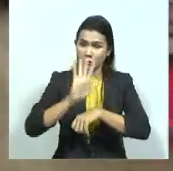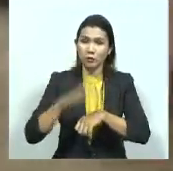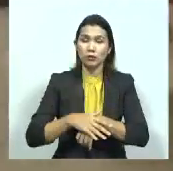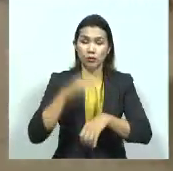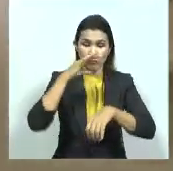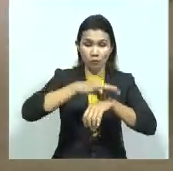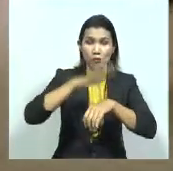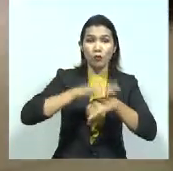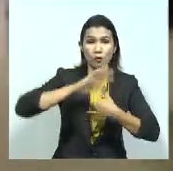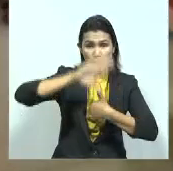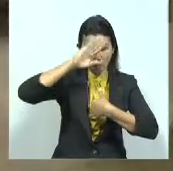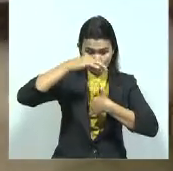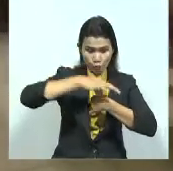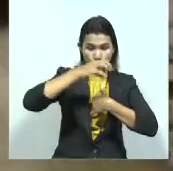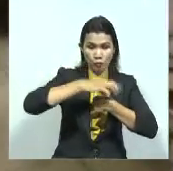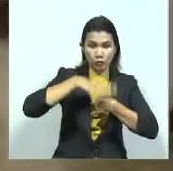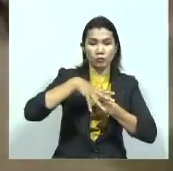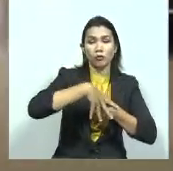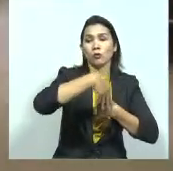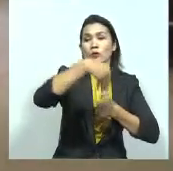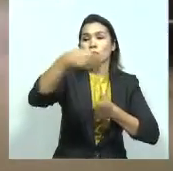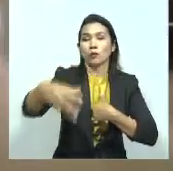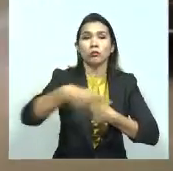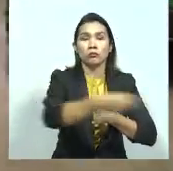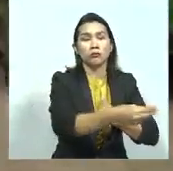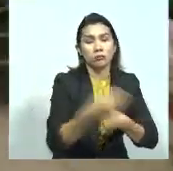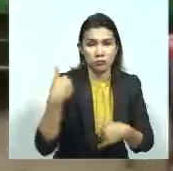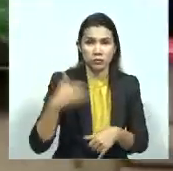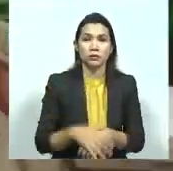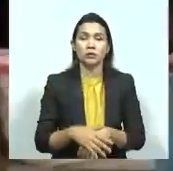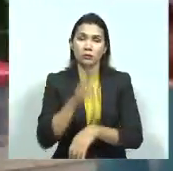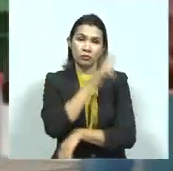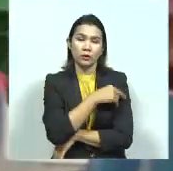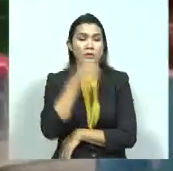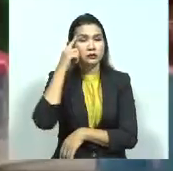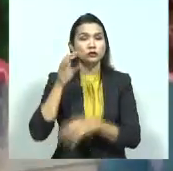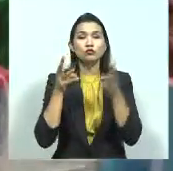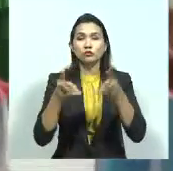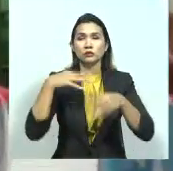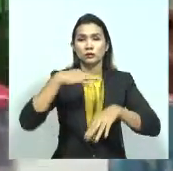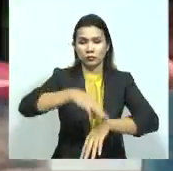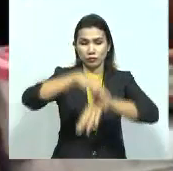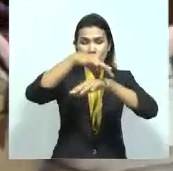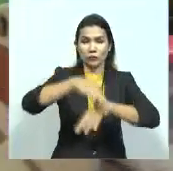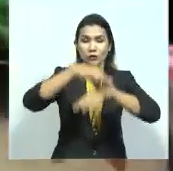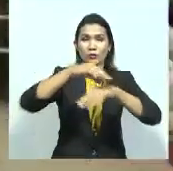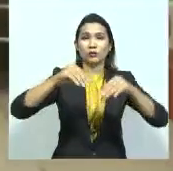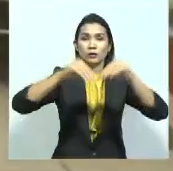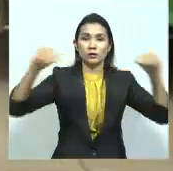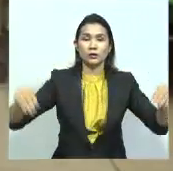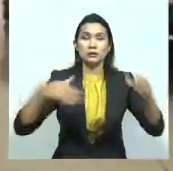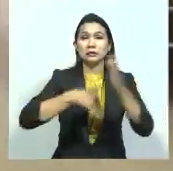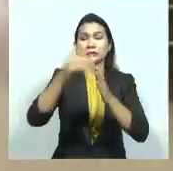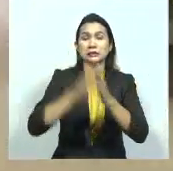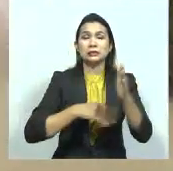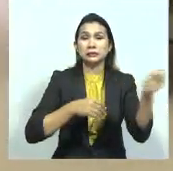ที่มีเชื้ออยู่แล้วก็เสี่ยงต่อการแพร่เชื้อไปหาคนอื่นๆด้วยทางโรงพยาบาลก็เลยกางมุ้งให้กับผู้ป่วยโดยเลือกมุ้ง3สี